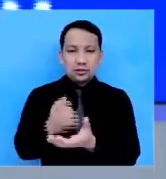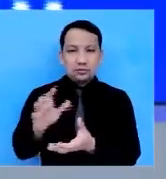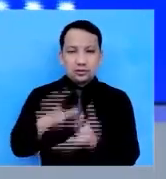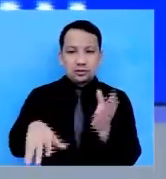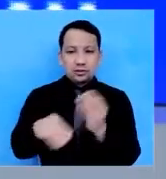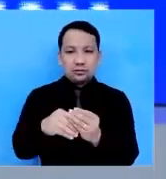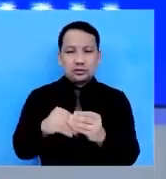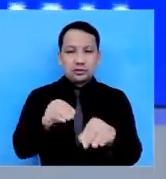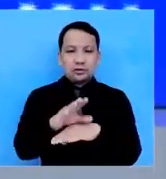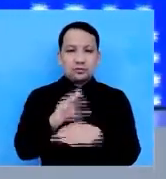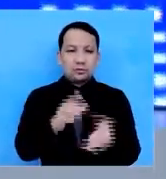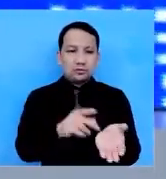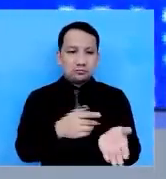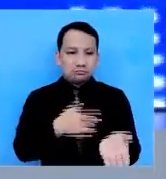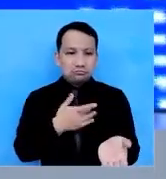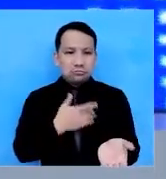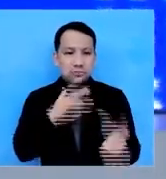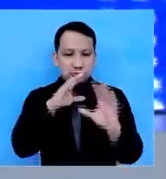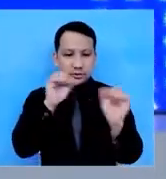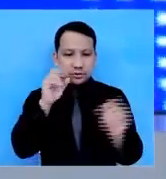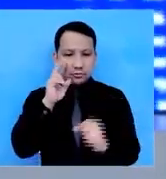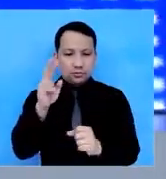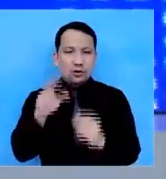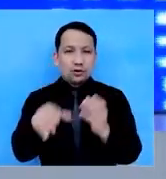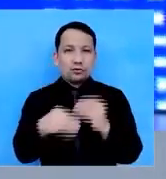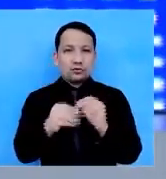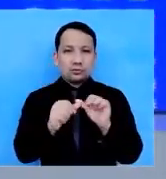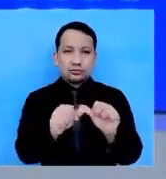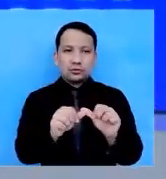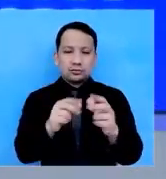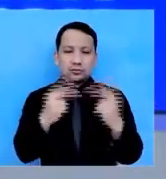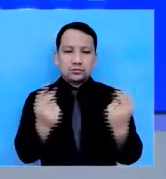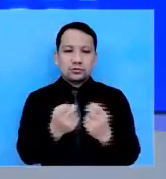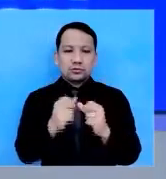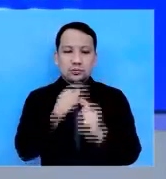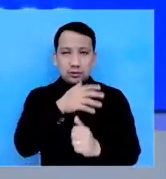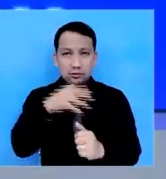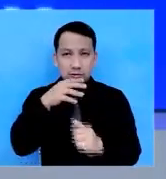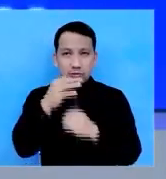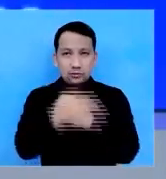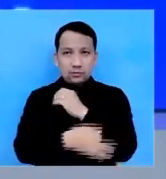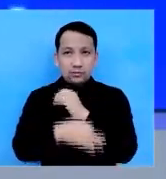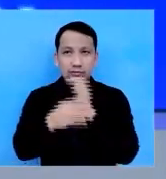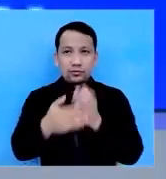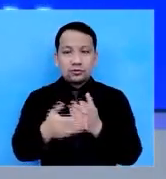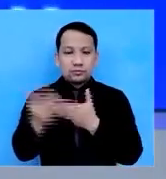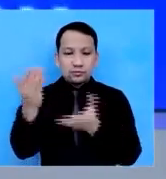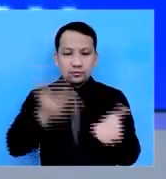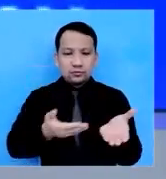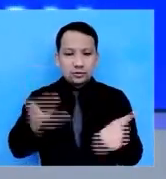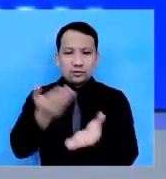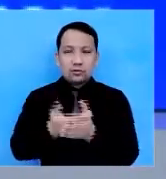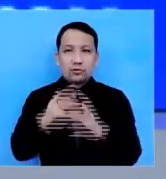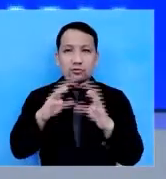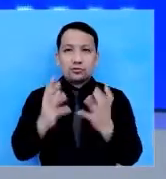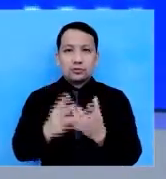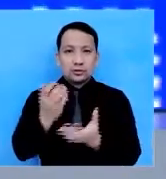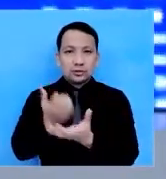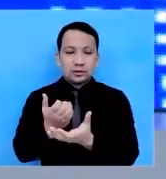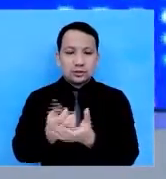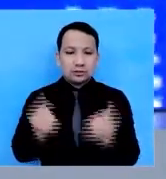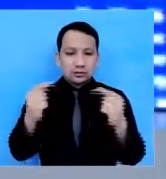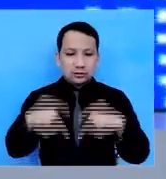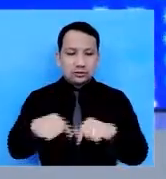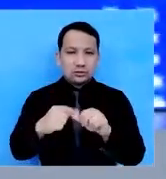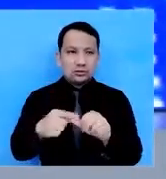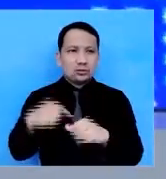pinulsuhan ni Pangulong Bongbong Marcos ang posisyon ng mga foreign investor na dumalo sa World Economic Forum sa Switzerland